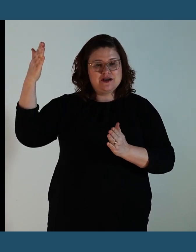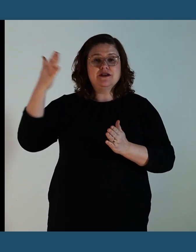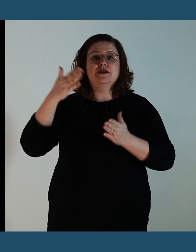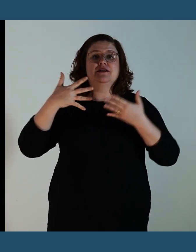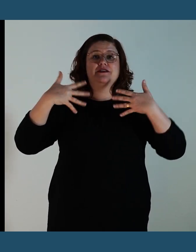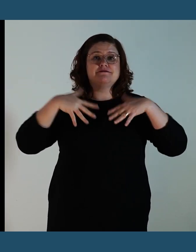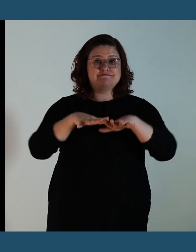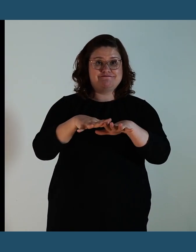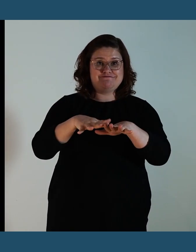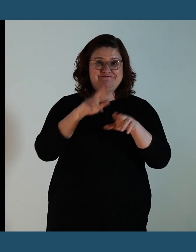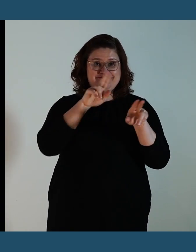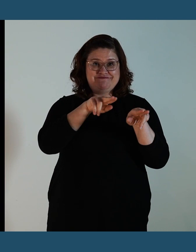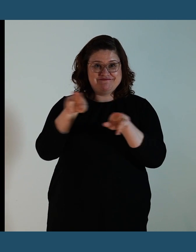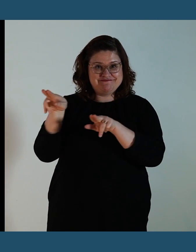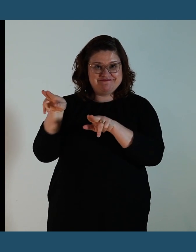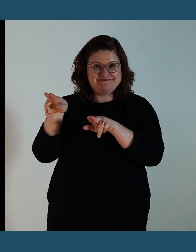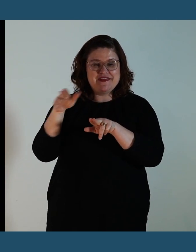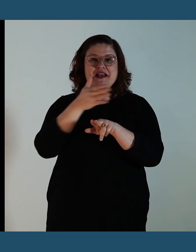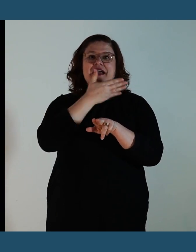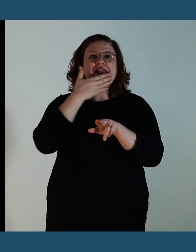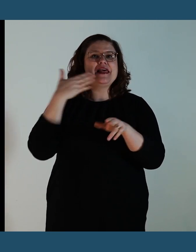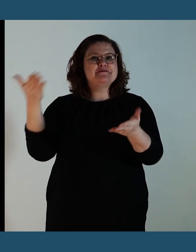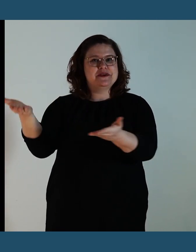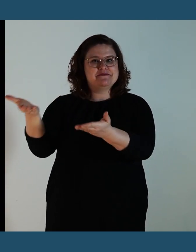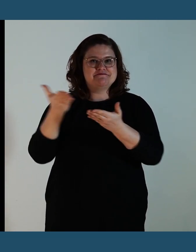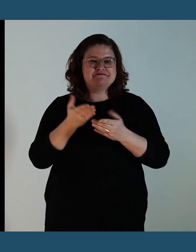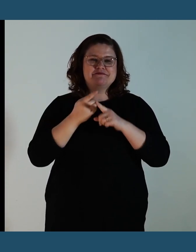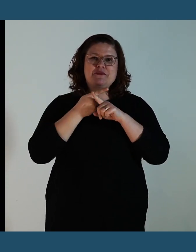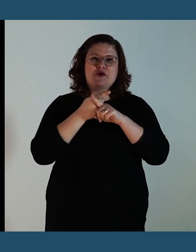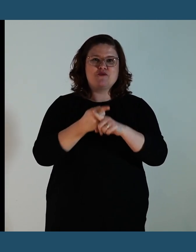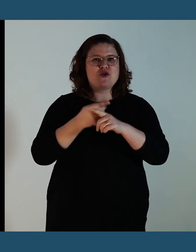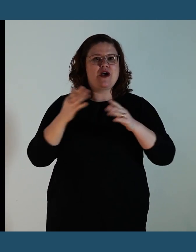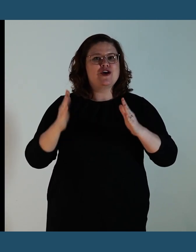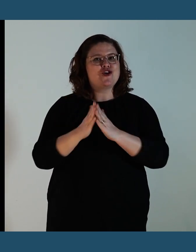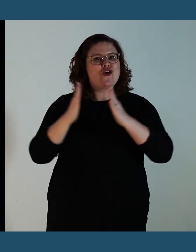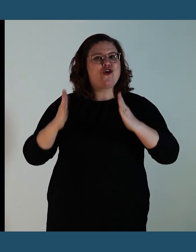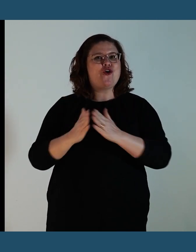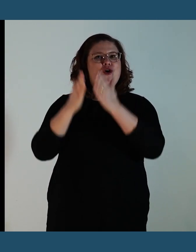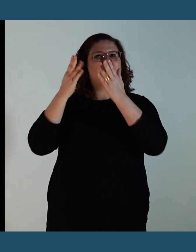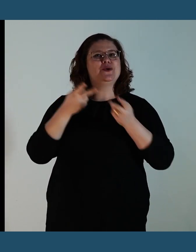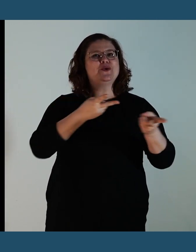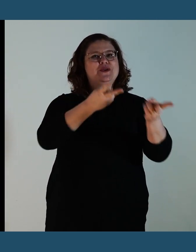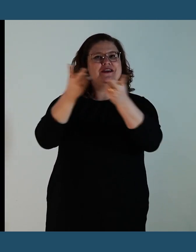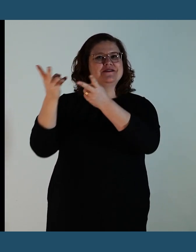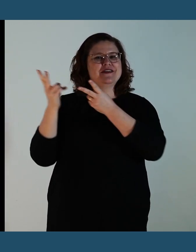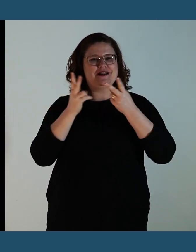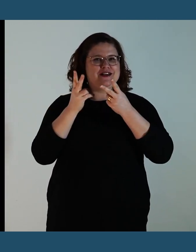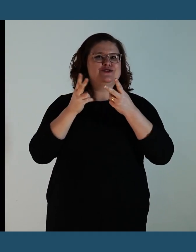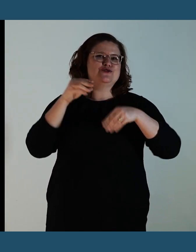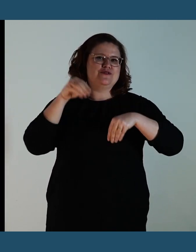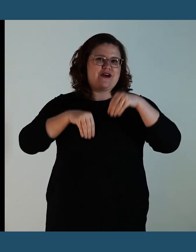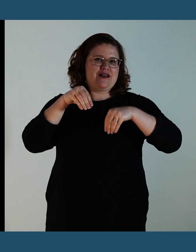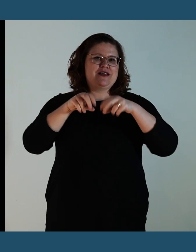takana. Lämpimästi tervetuloa tähän Oodi yhdenvertaisuudelle vaalipaneeliimme.